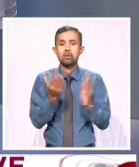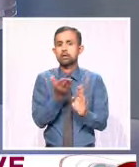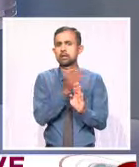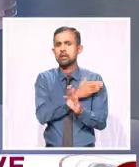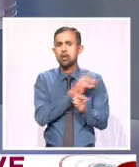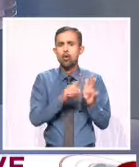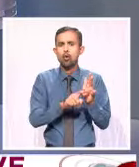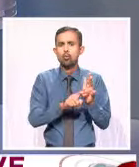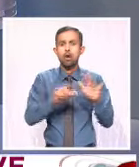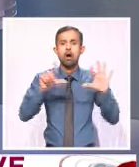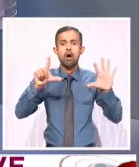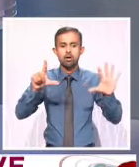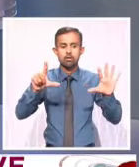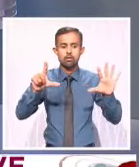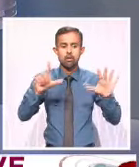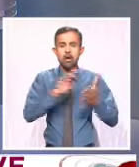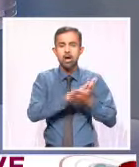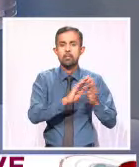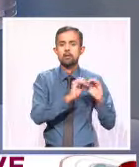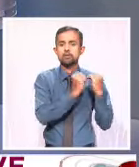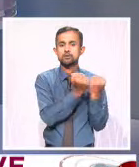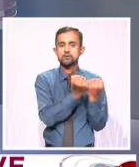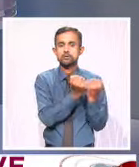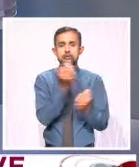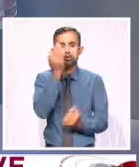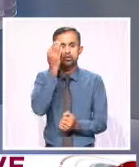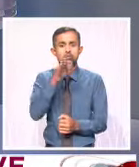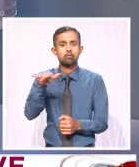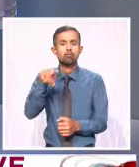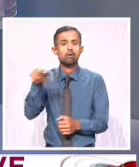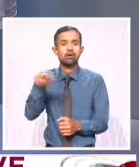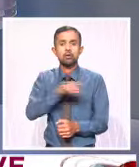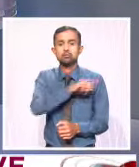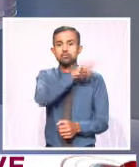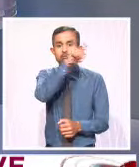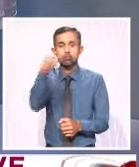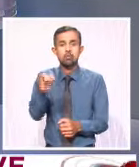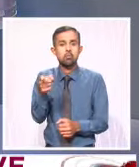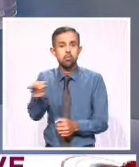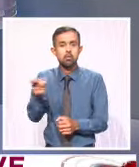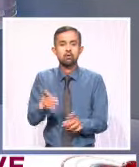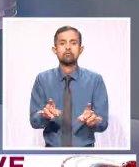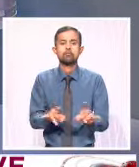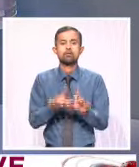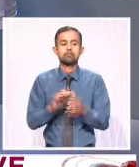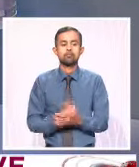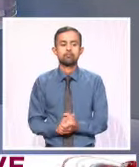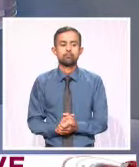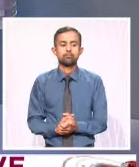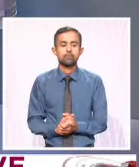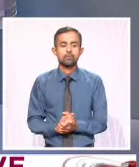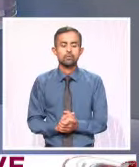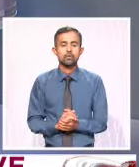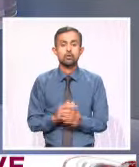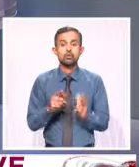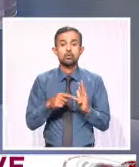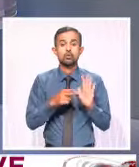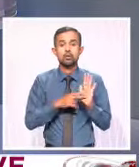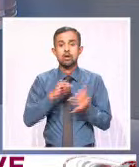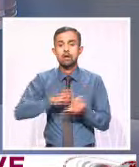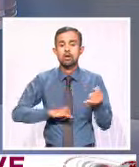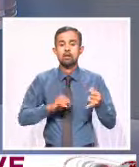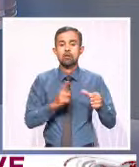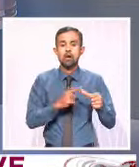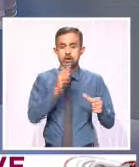ඉකුත් ඔක්තෝබර් 7 වෙනිදා හමා සංවිධානය ඊශ්‍රායලයට එල්ල කළ හදිසි ප්‍රහාරයක් සමගයි. මේ අතර ජගත් මහලේකම්